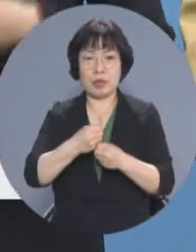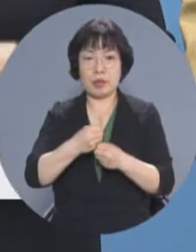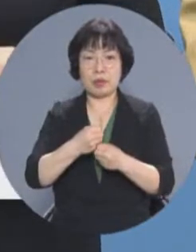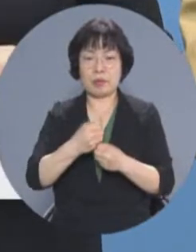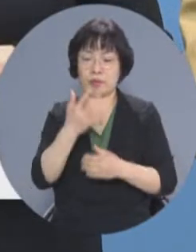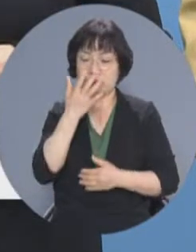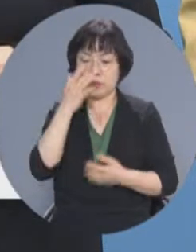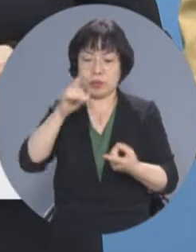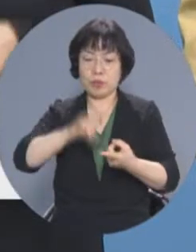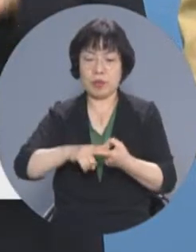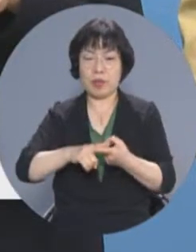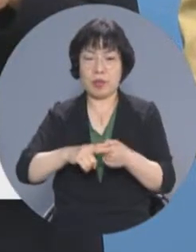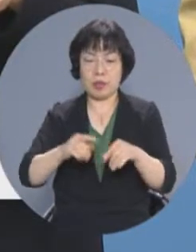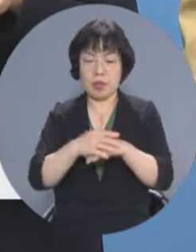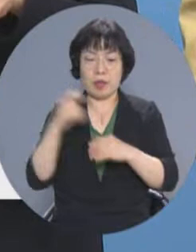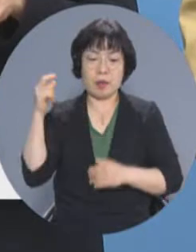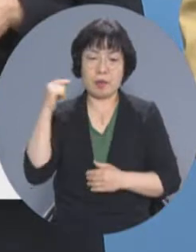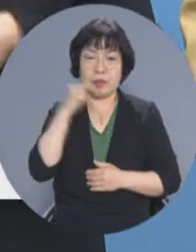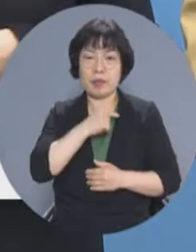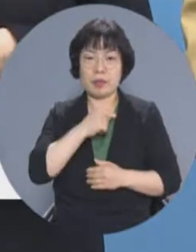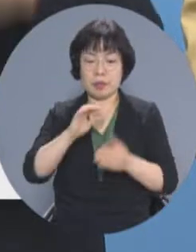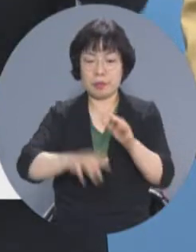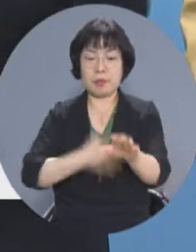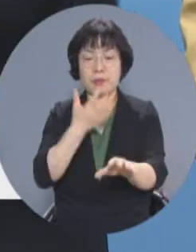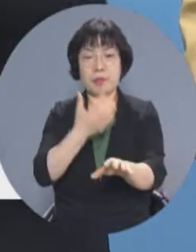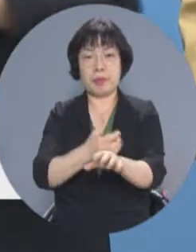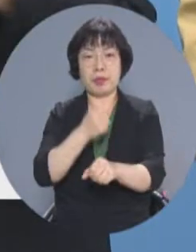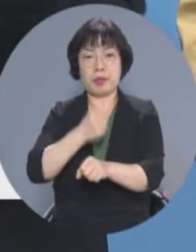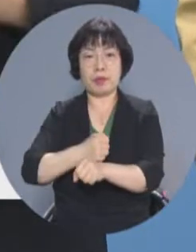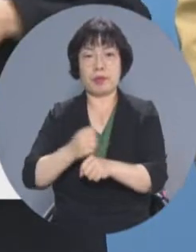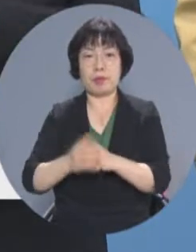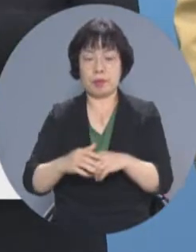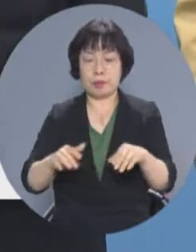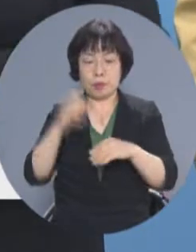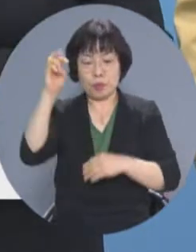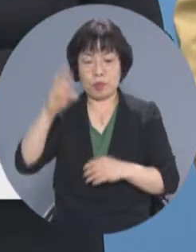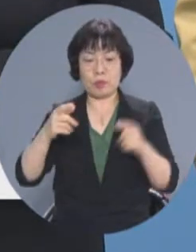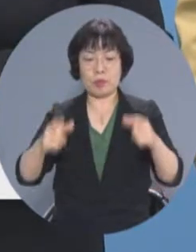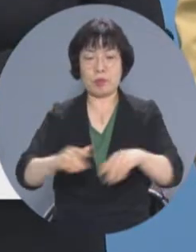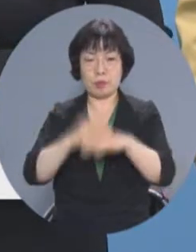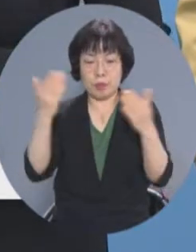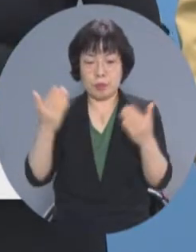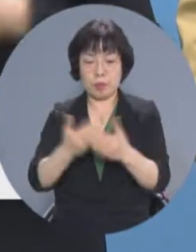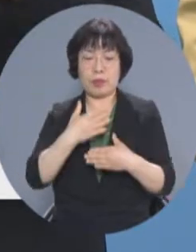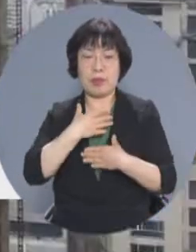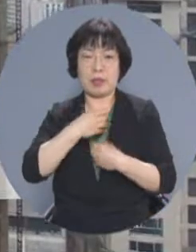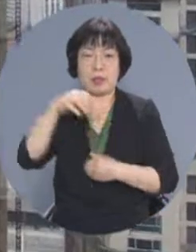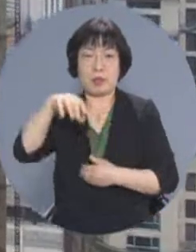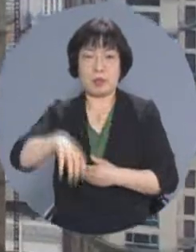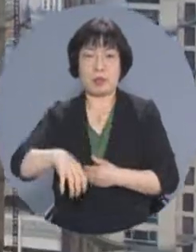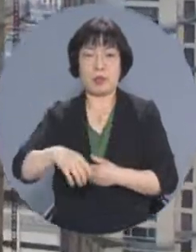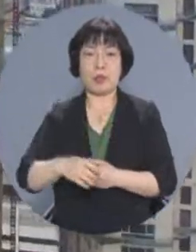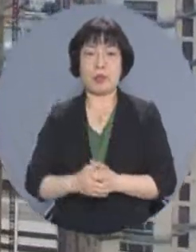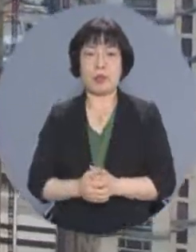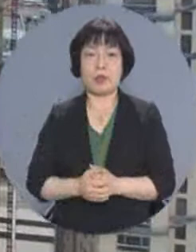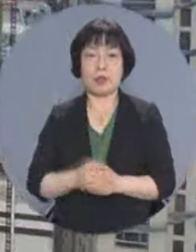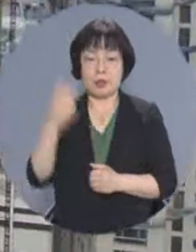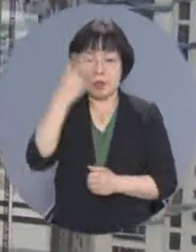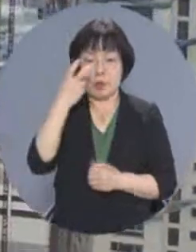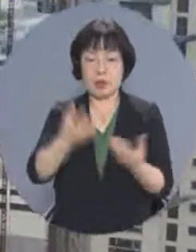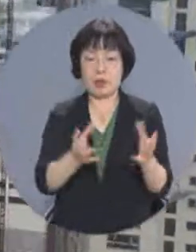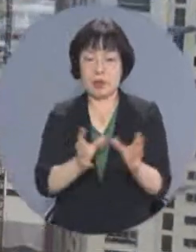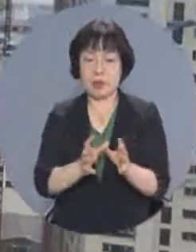안전불감증을 파괴하는 강도 높은 혁신을 단행해서 우리 광주를 가장 안전한 도시로